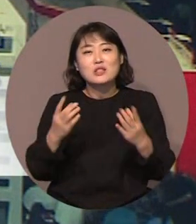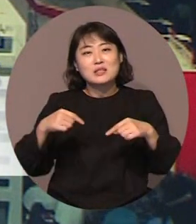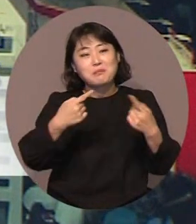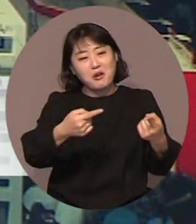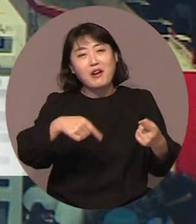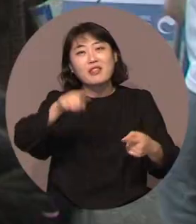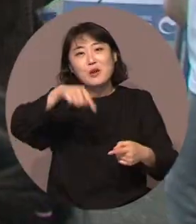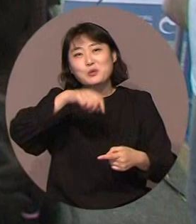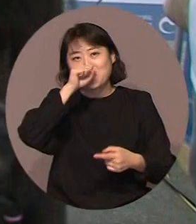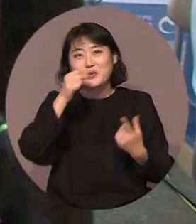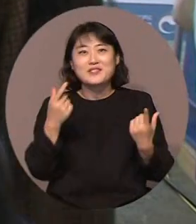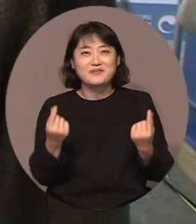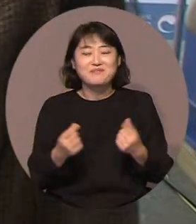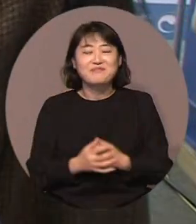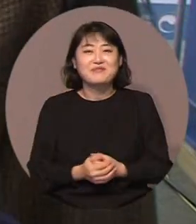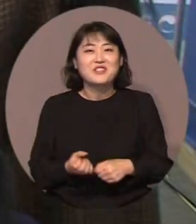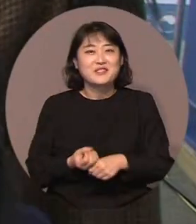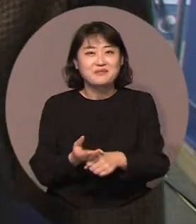취재했습니다.